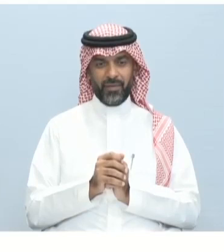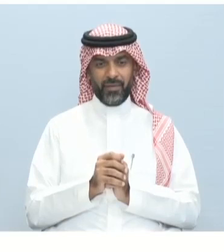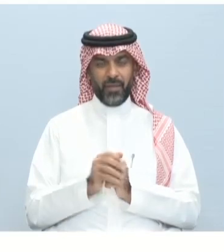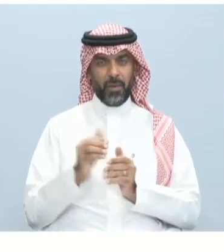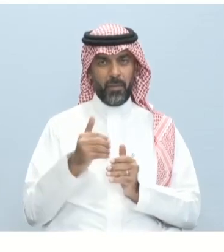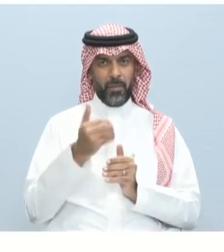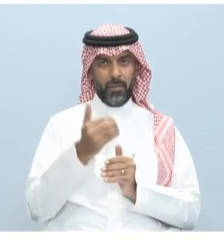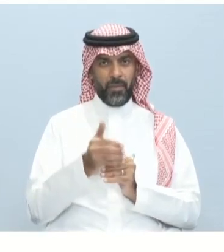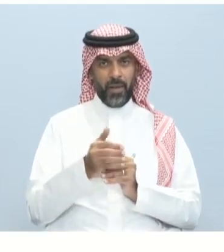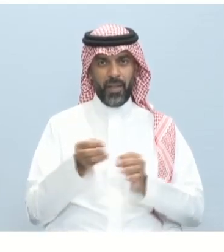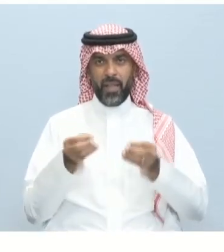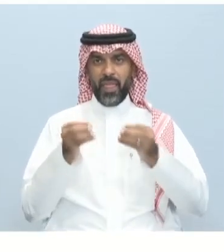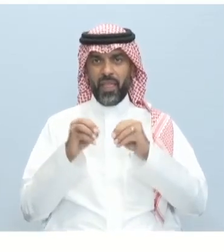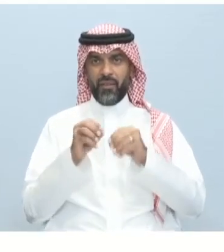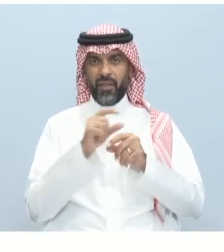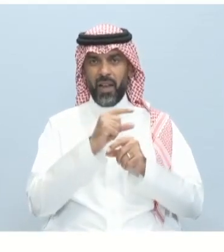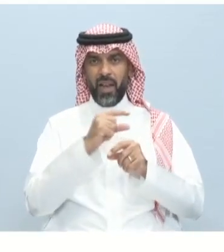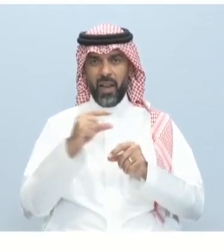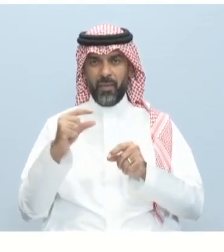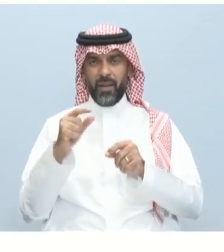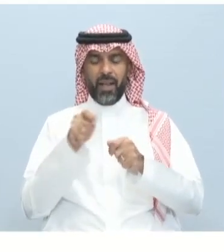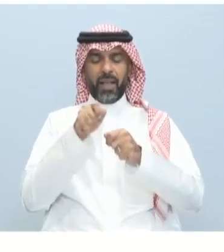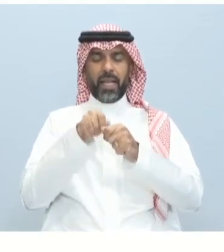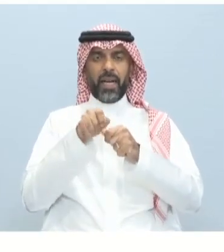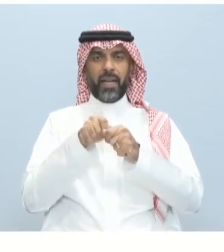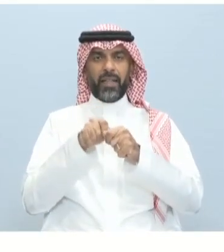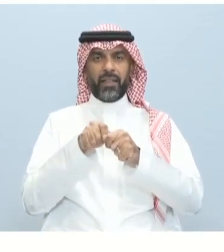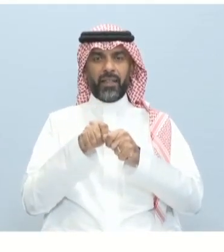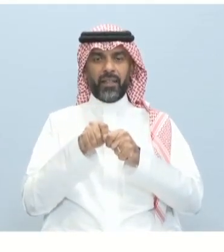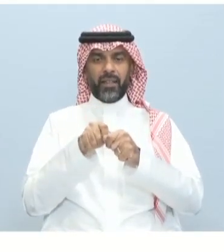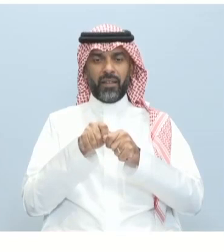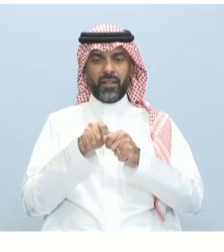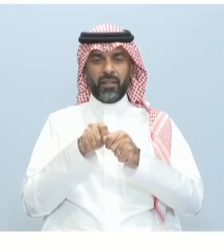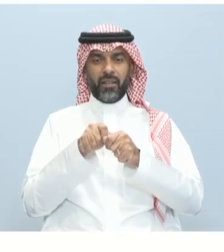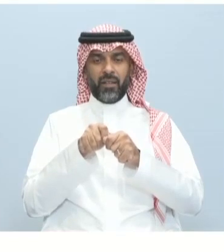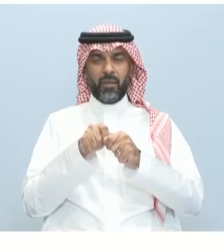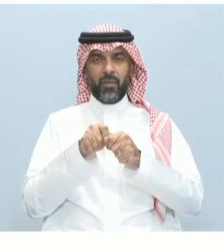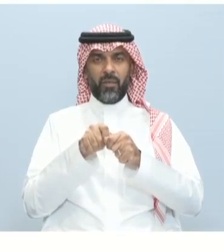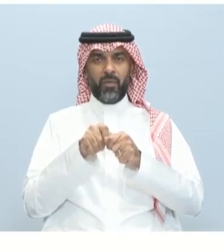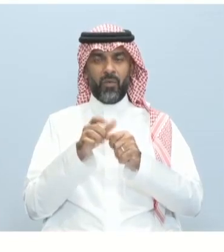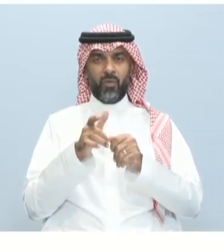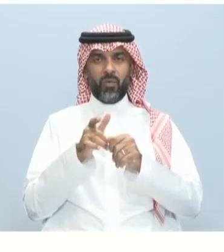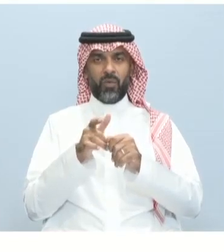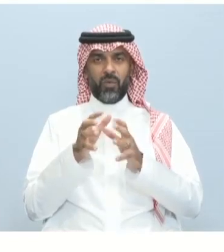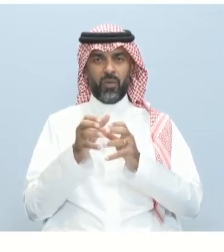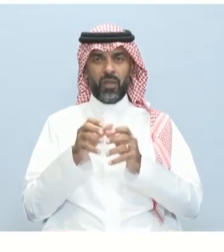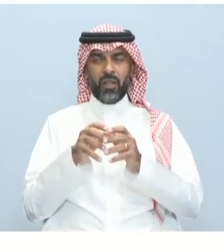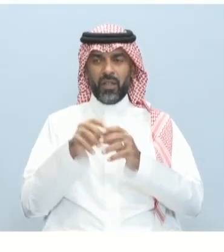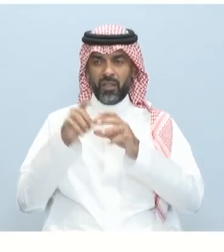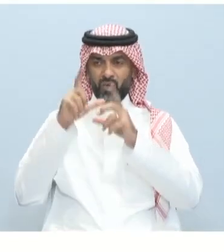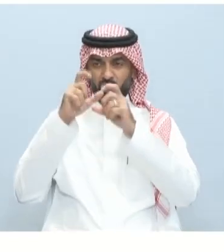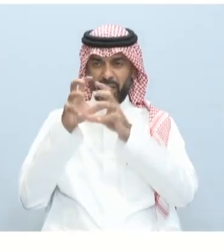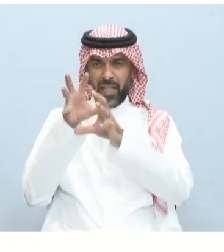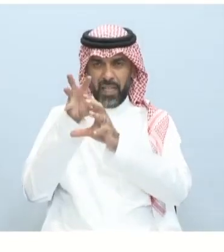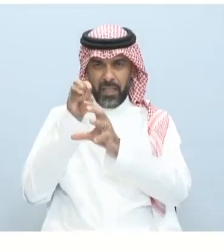بعد ذلك سنضيف لبنة create a clone of myself، يعني استنساخ صورة